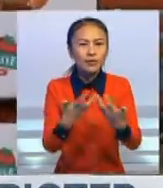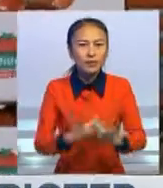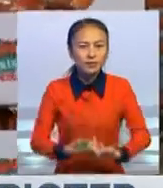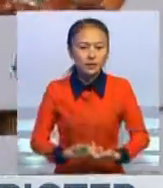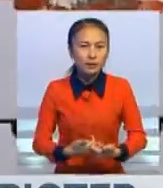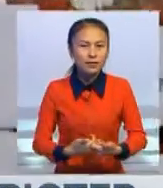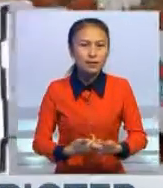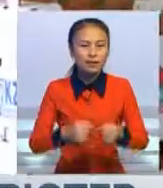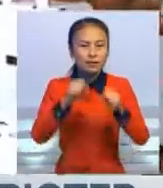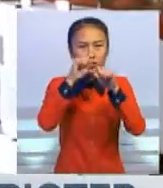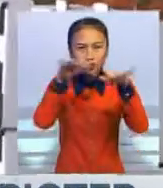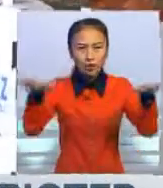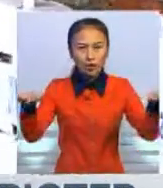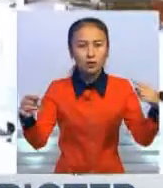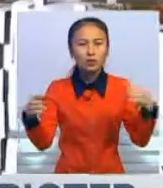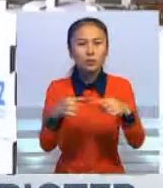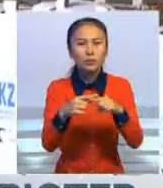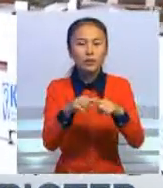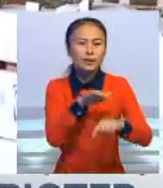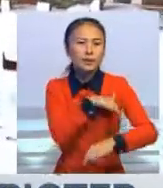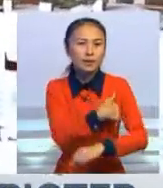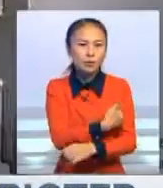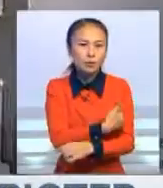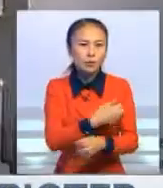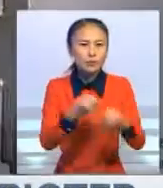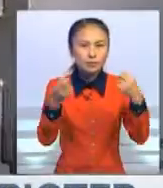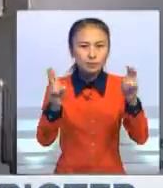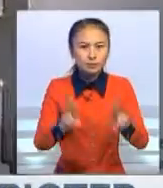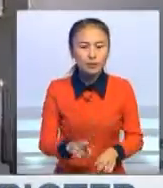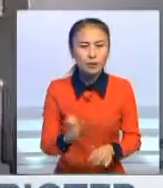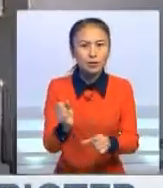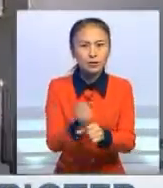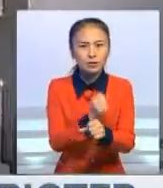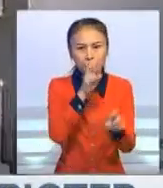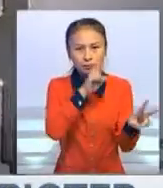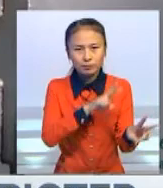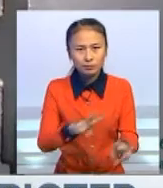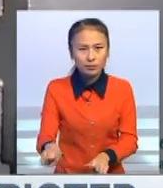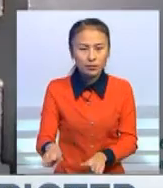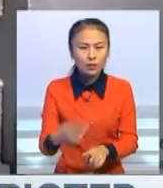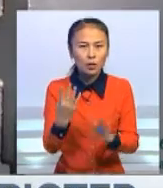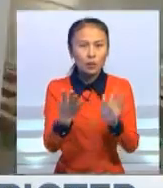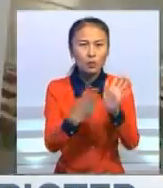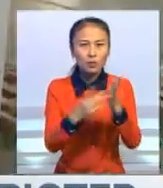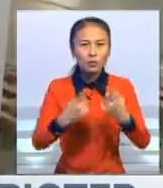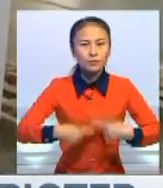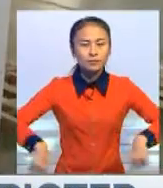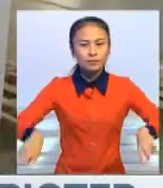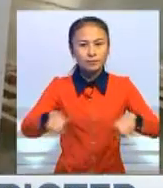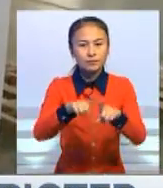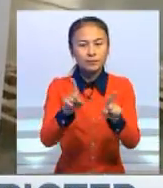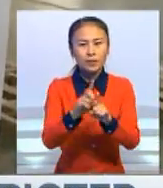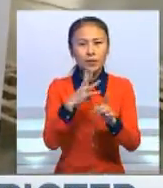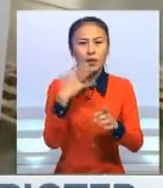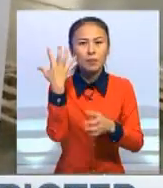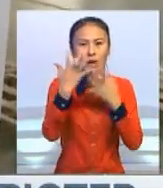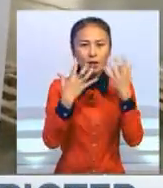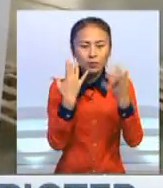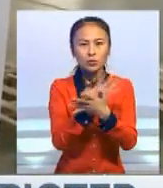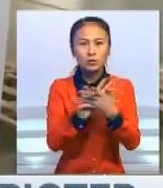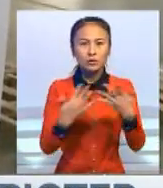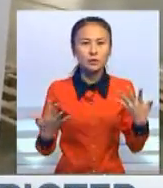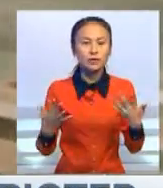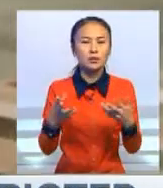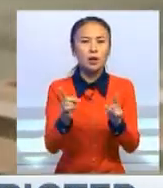автоматтандырылған. Жарықты, ылғалды температураны арнайы қондырғылар бақылап отырады. 9 гектардан астам алаңда қызанақ пен